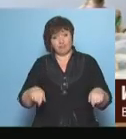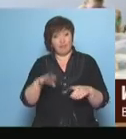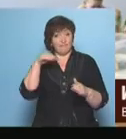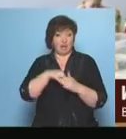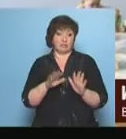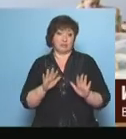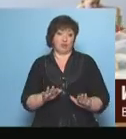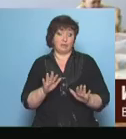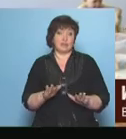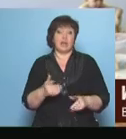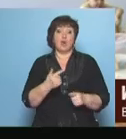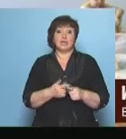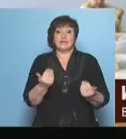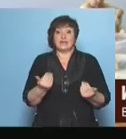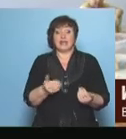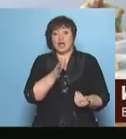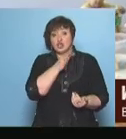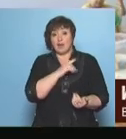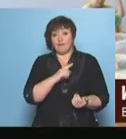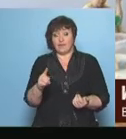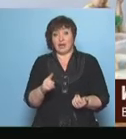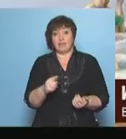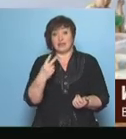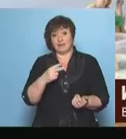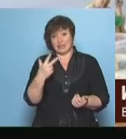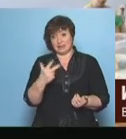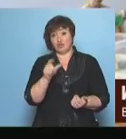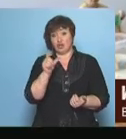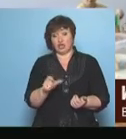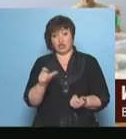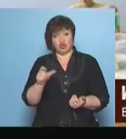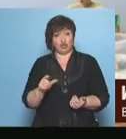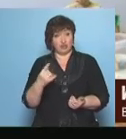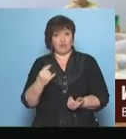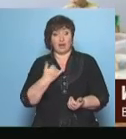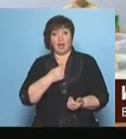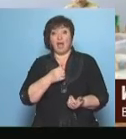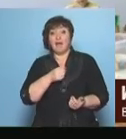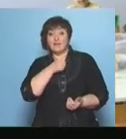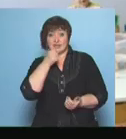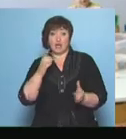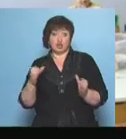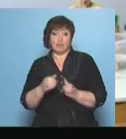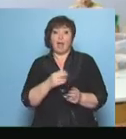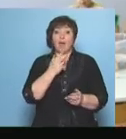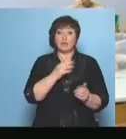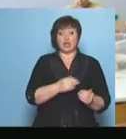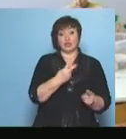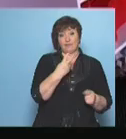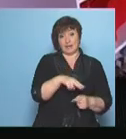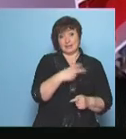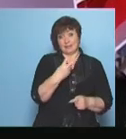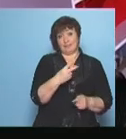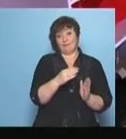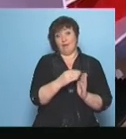да, вот в настоящее время 23 человека у нас в группе. Старшие, младшие тоже по списку 22